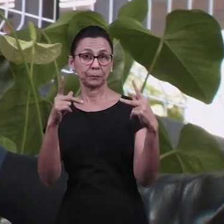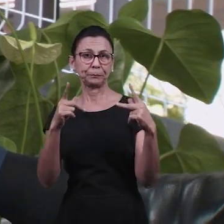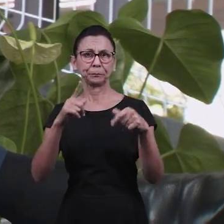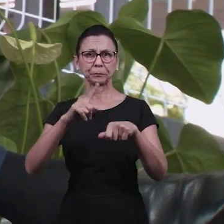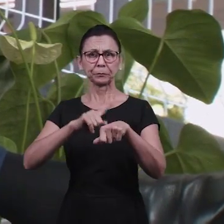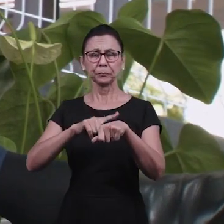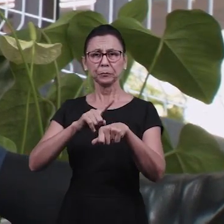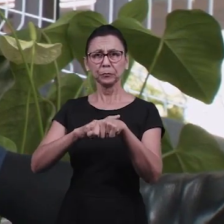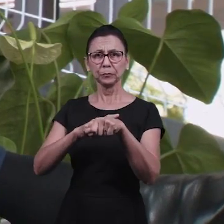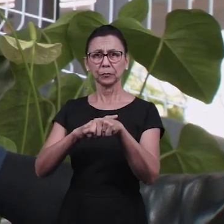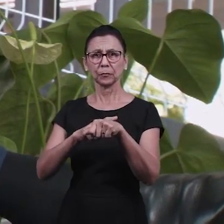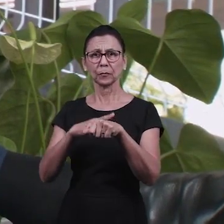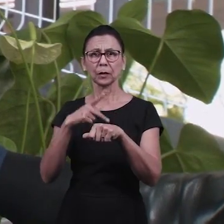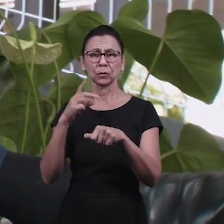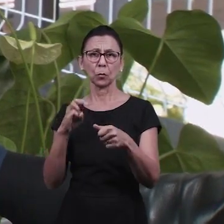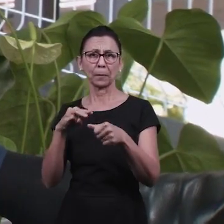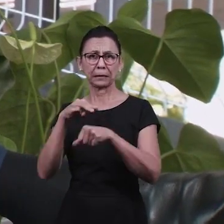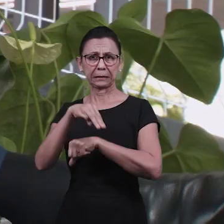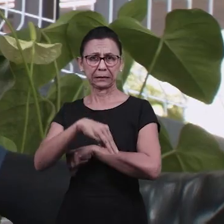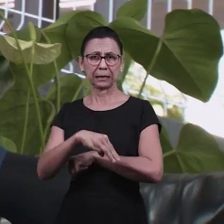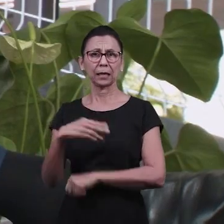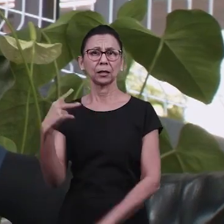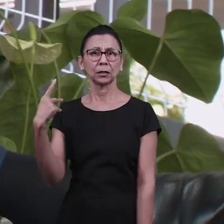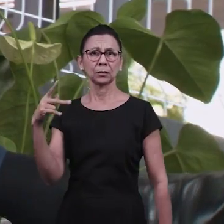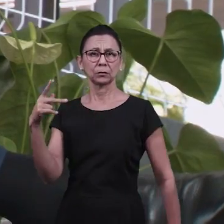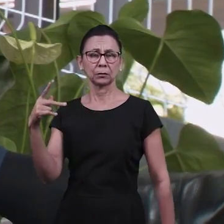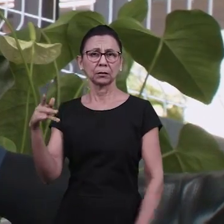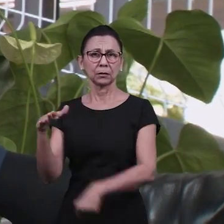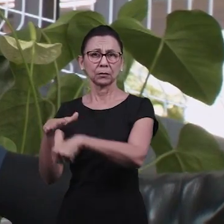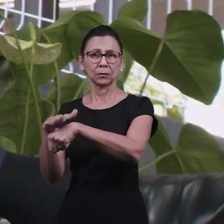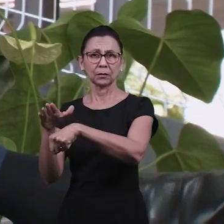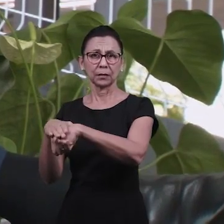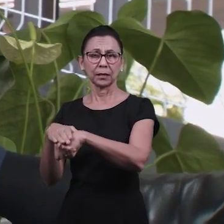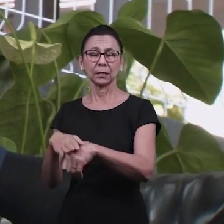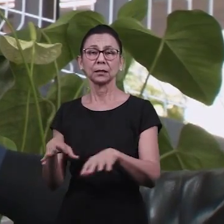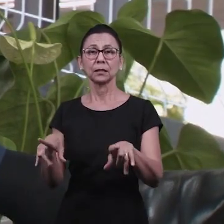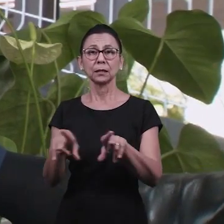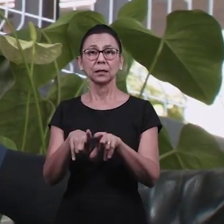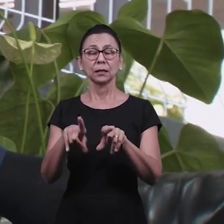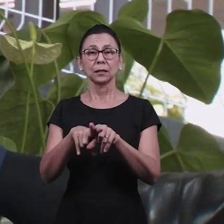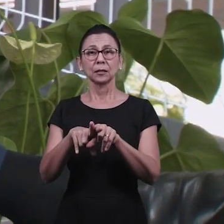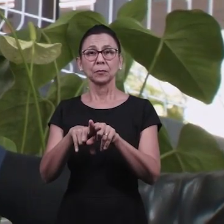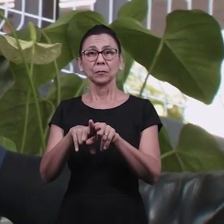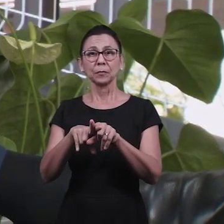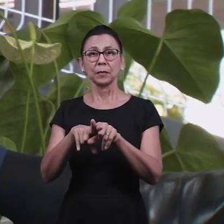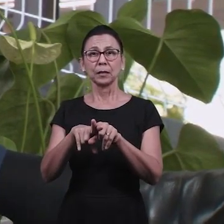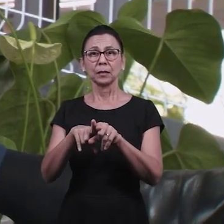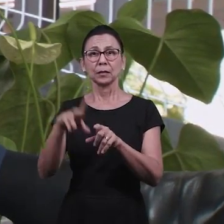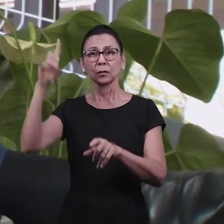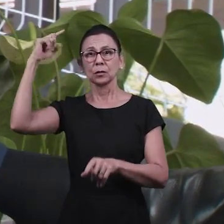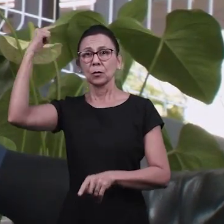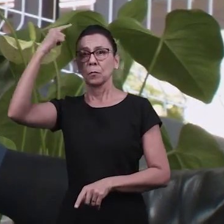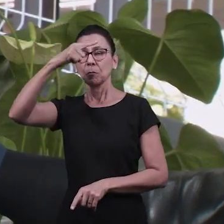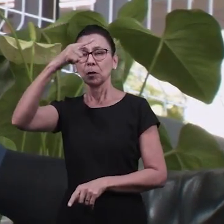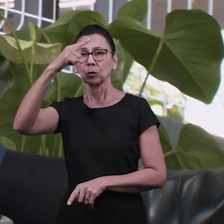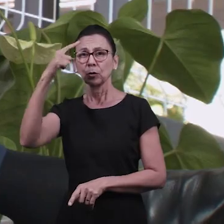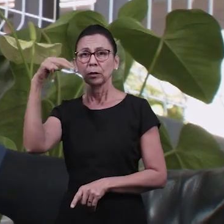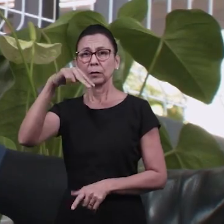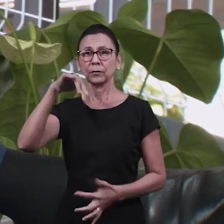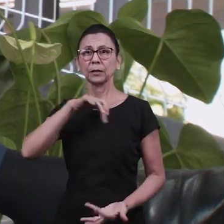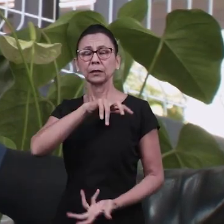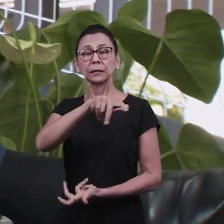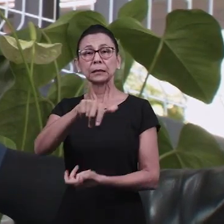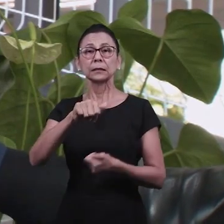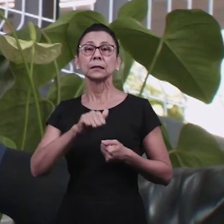il a réalisé son ministère et aussi la mission désignée par le Père ici sur la terre? La Bible affirme que le